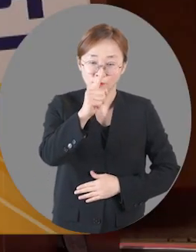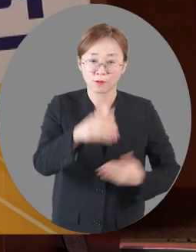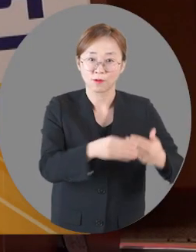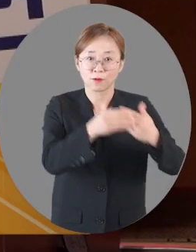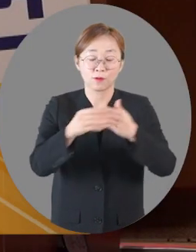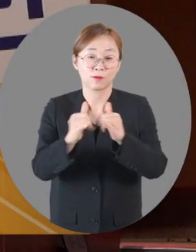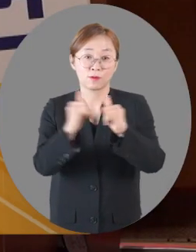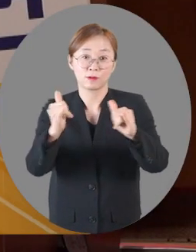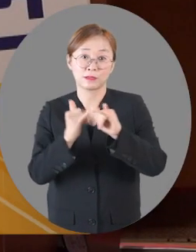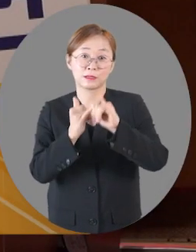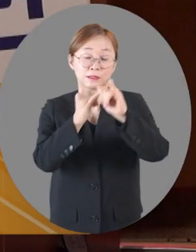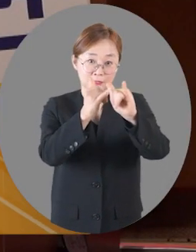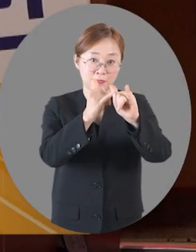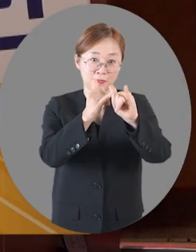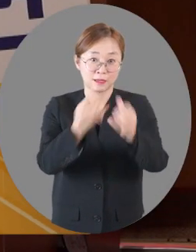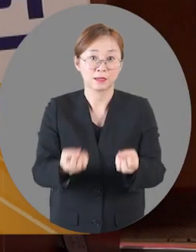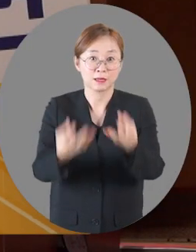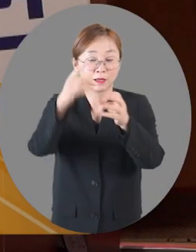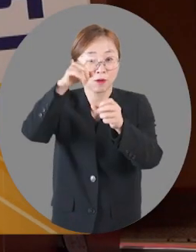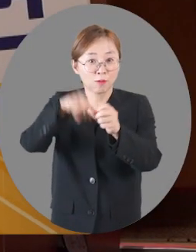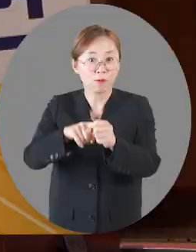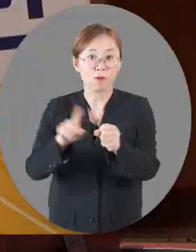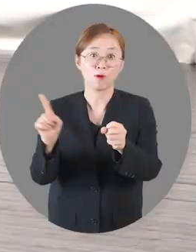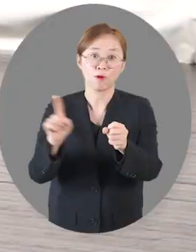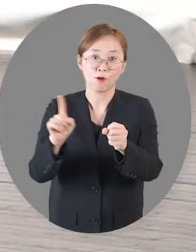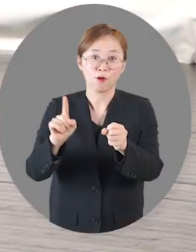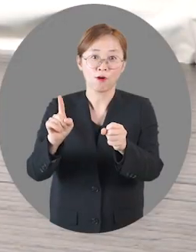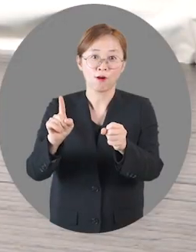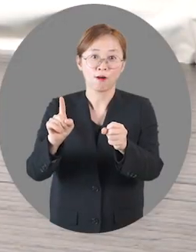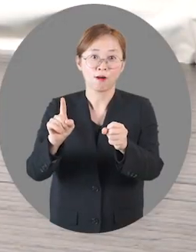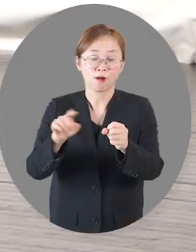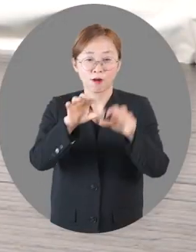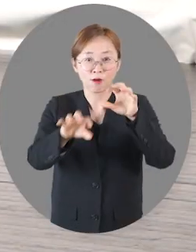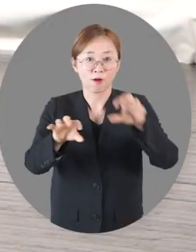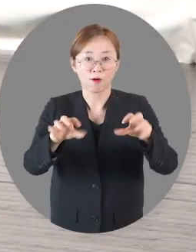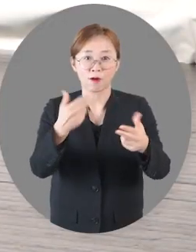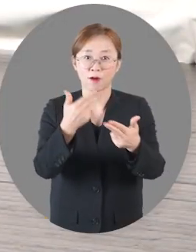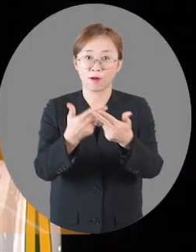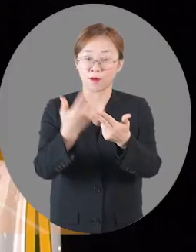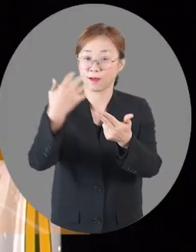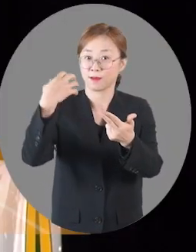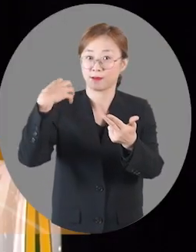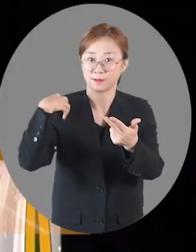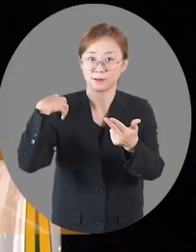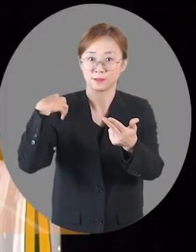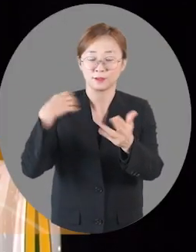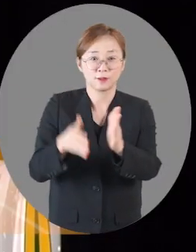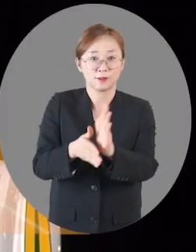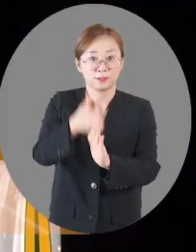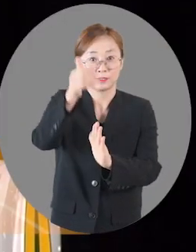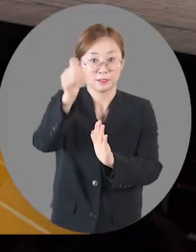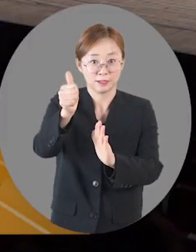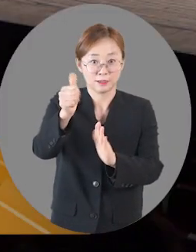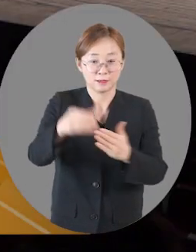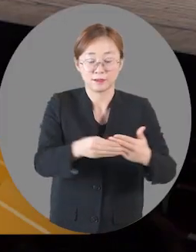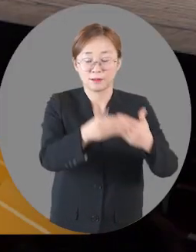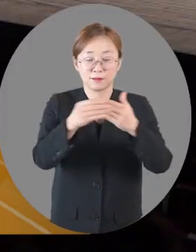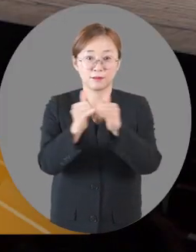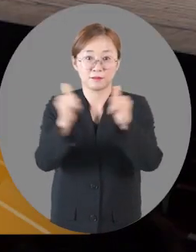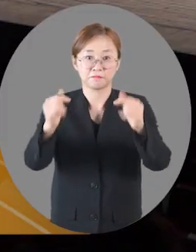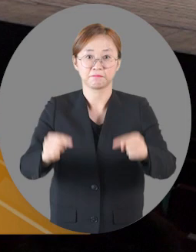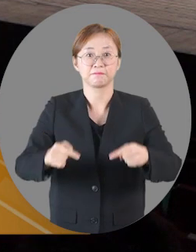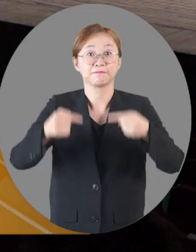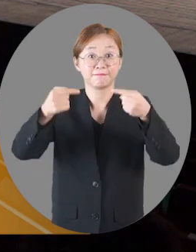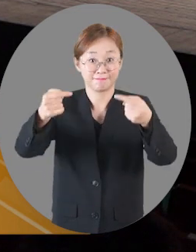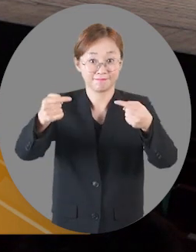우수 지도자 시상을 위해 준비된 이번 행사는 공주시 새마을의 주관으로 김정섭 공주시장과 새마을